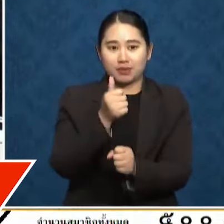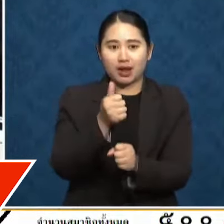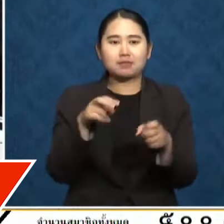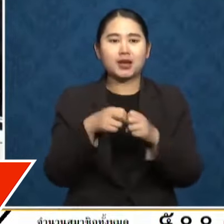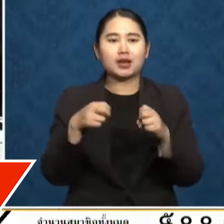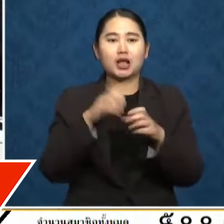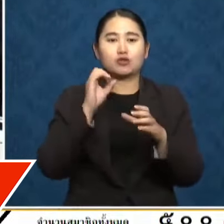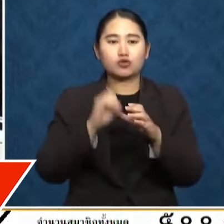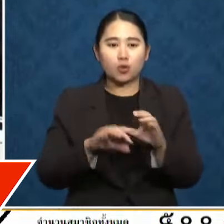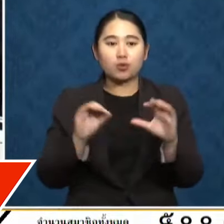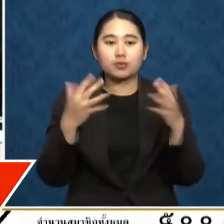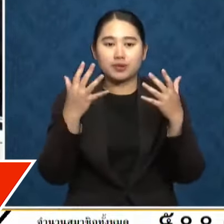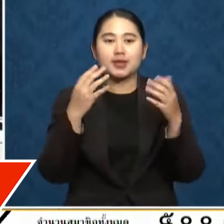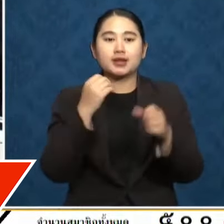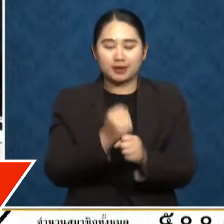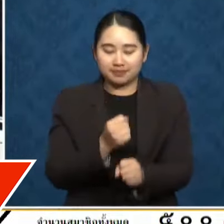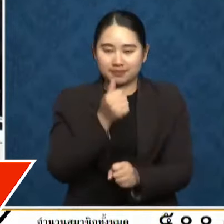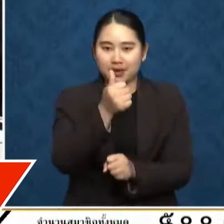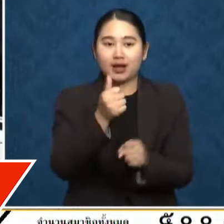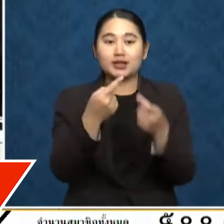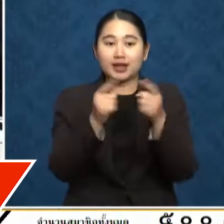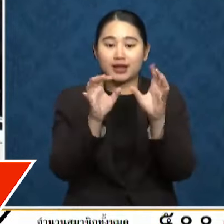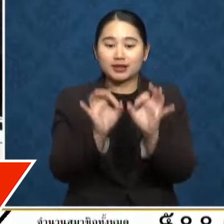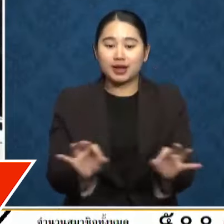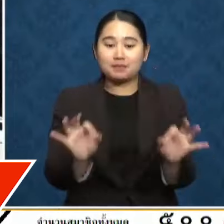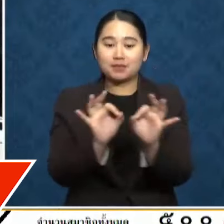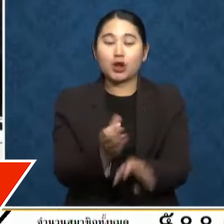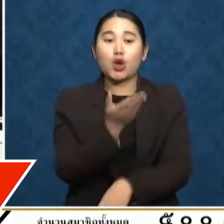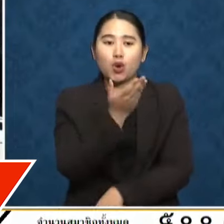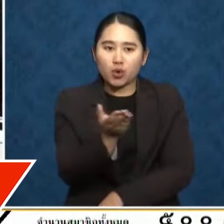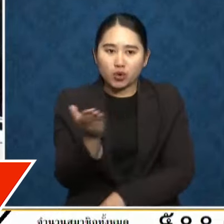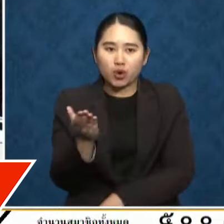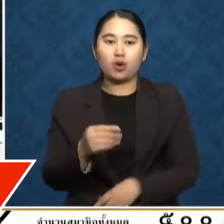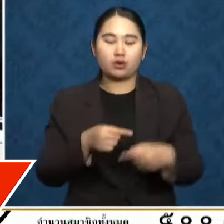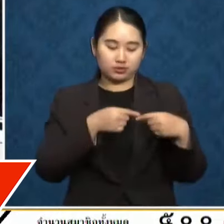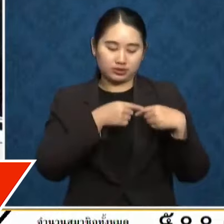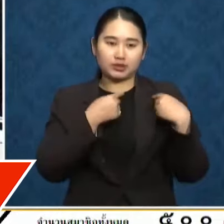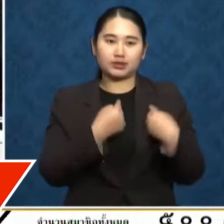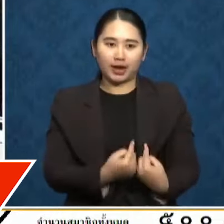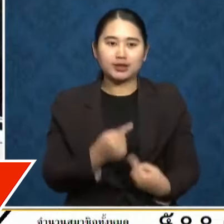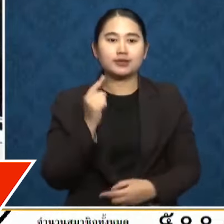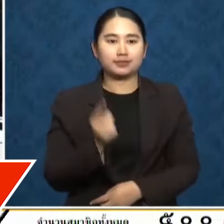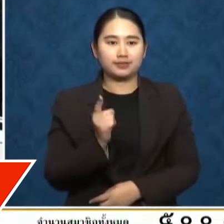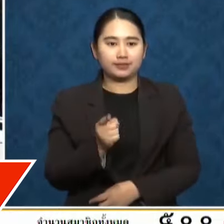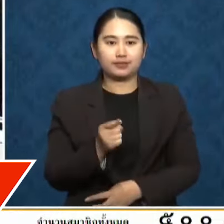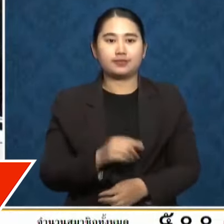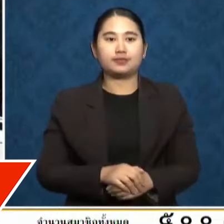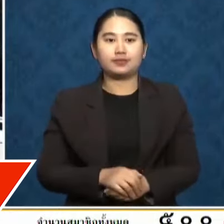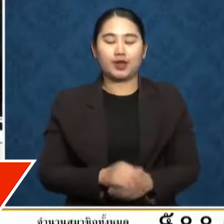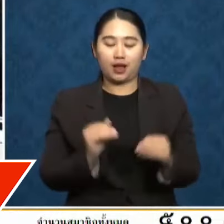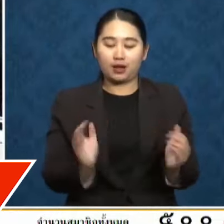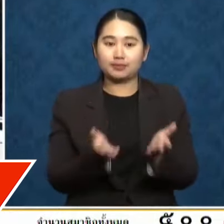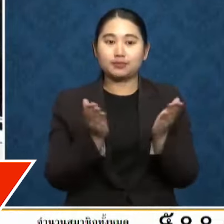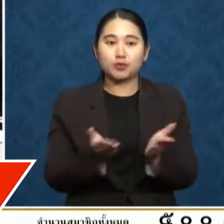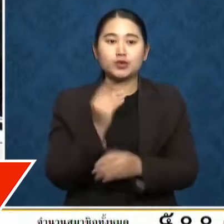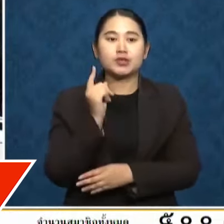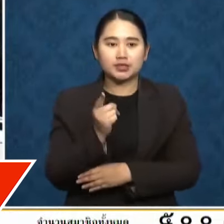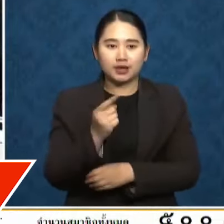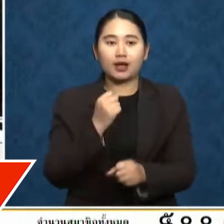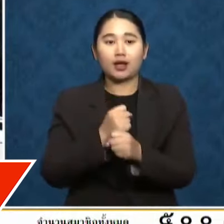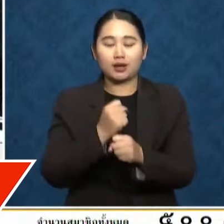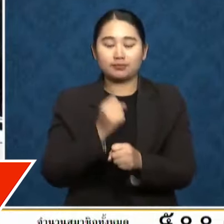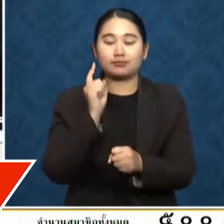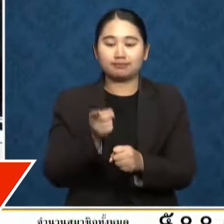พองได้เพียงแต่ว่าขอความจริงใจและจริงจังจากพักรวมรฐบาล ที่เราจะมาทำ